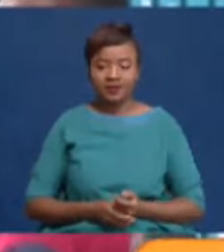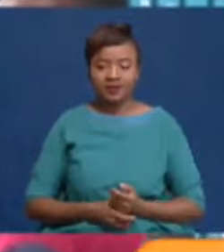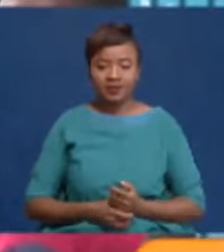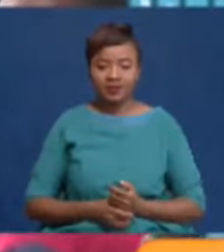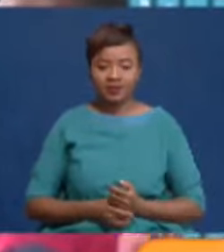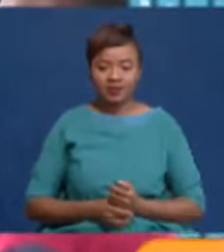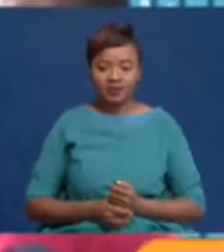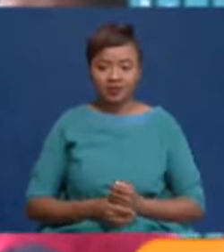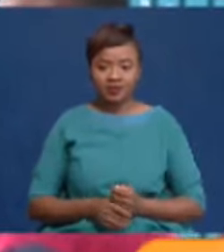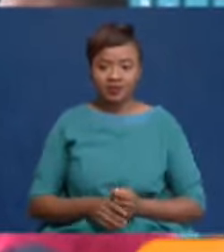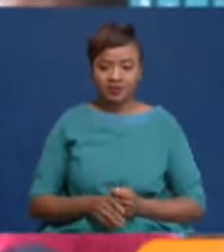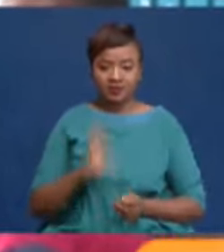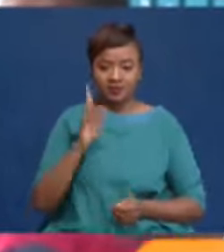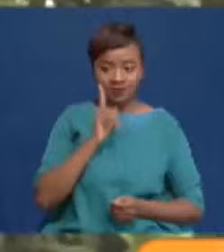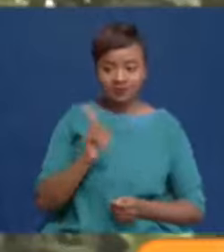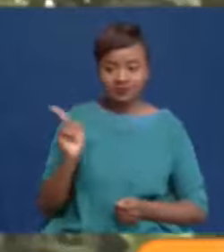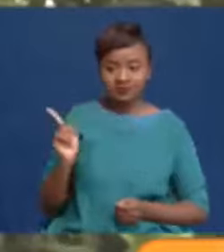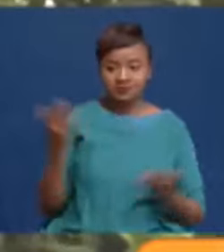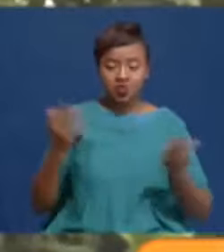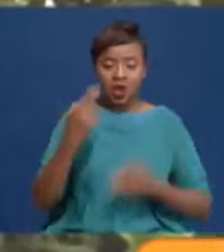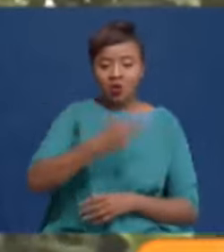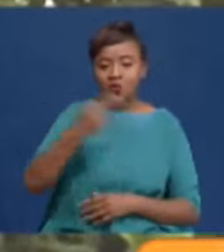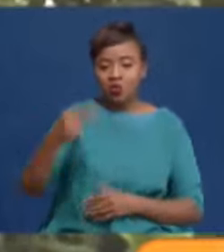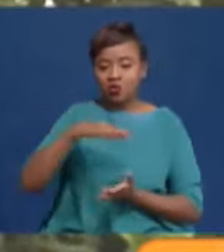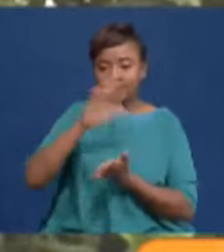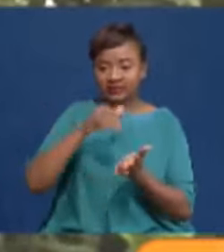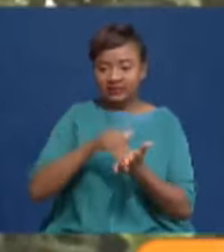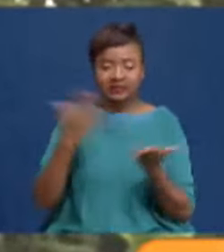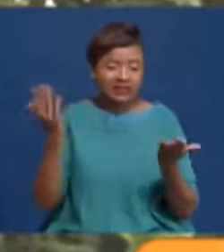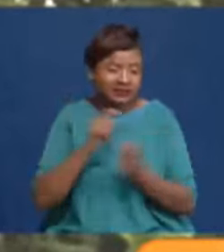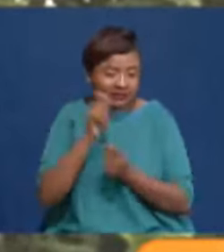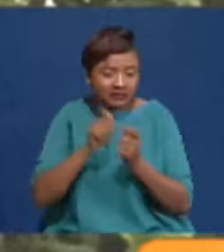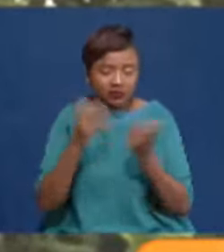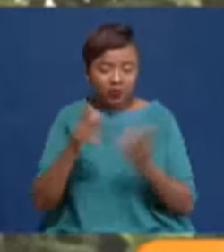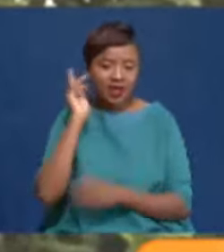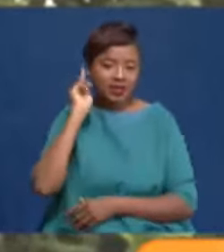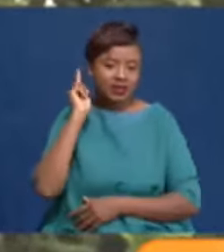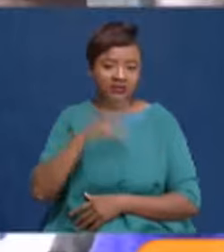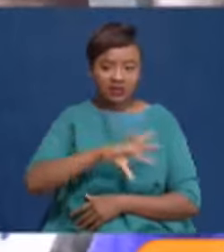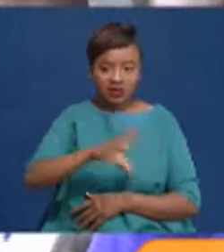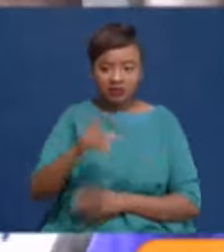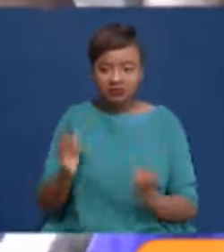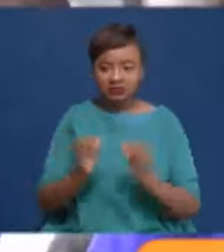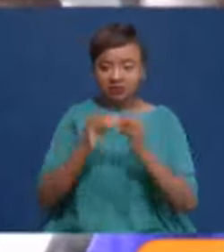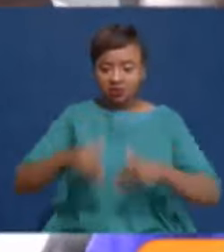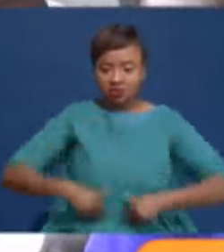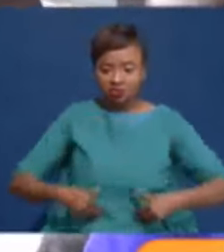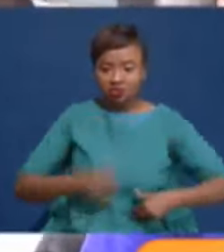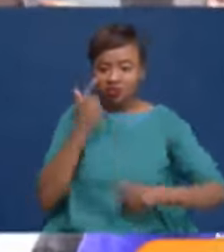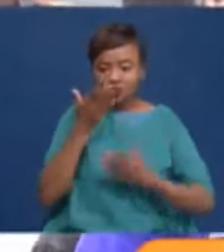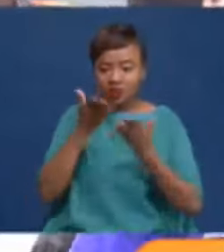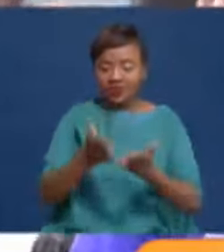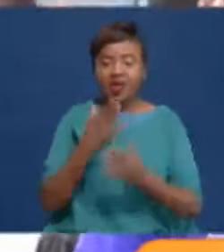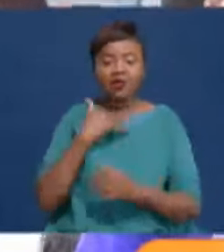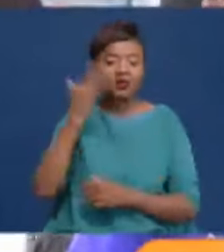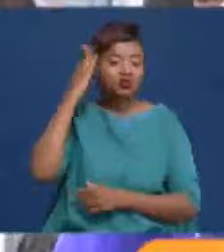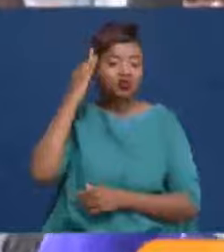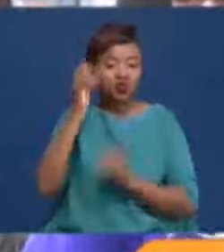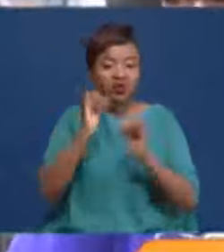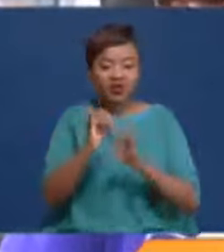Foleni hii katika jumba la Huduma Center kaunti ya Kisii imejaa vijana waliofika hapa kujua iwapo vitambulisho vyao viko